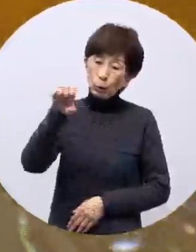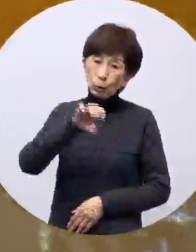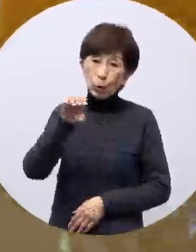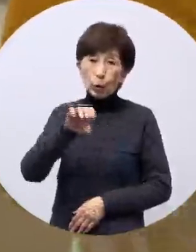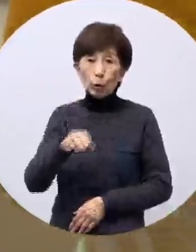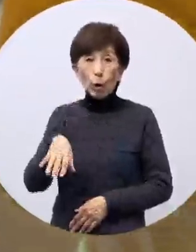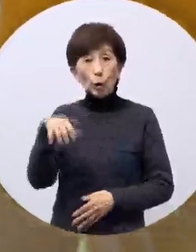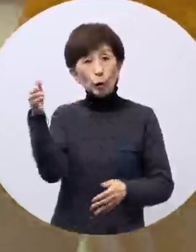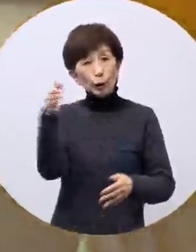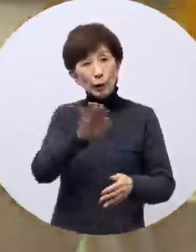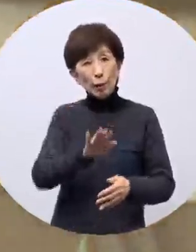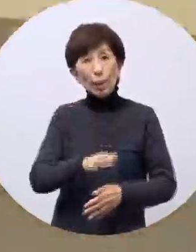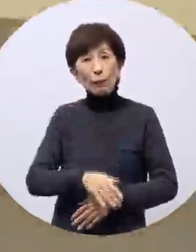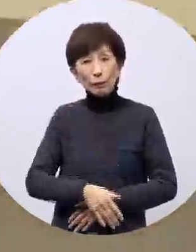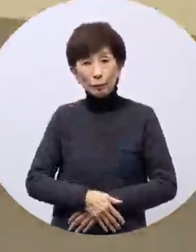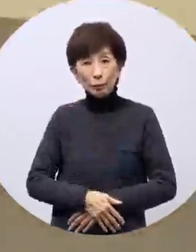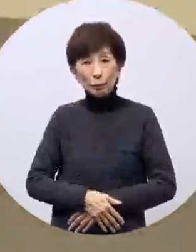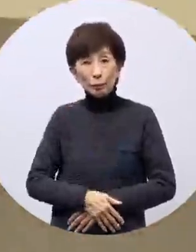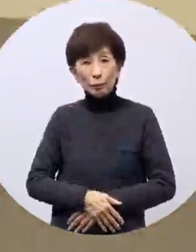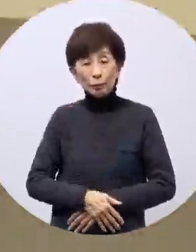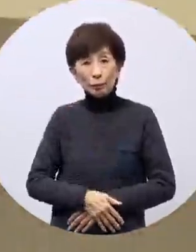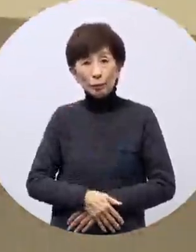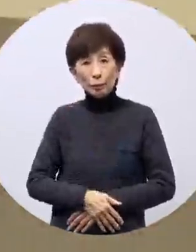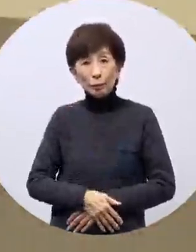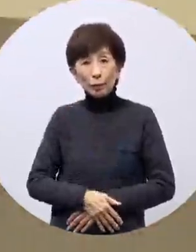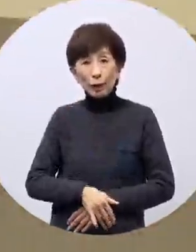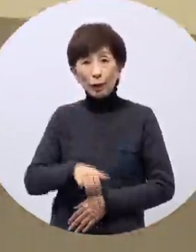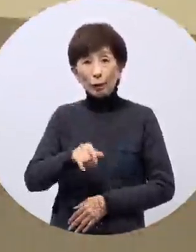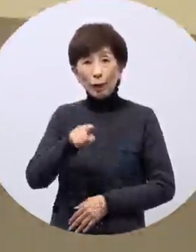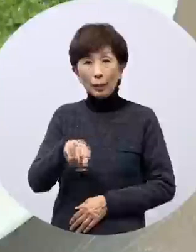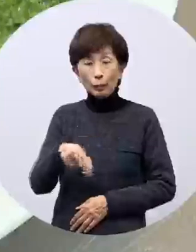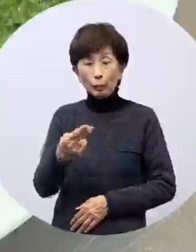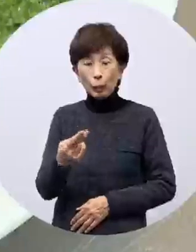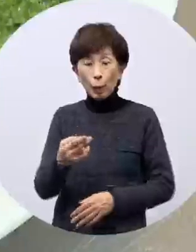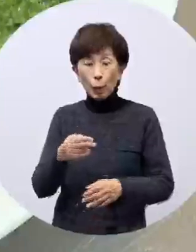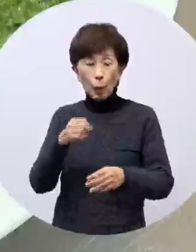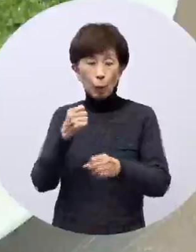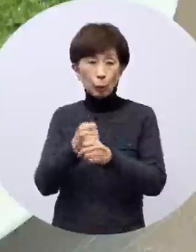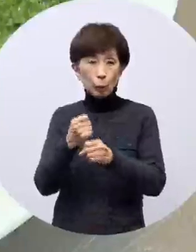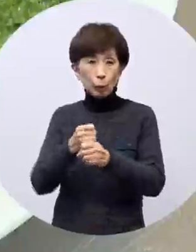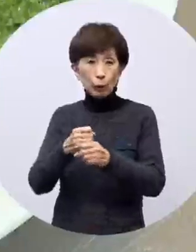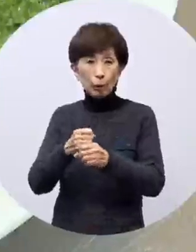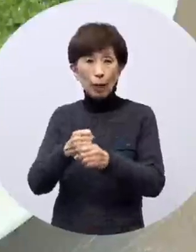はい、 ほうれん草のペーストを作ります。